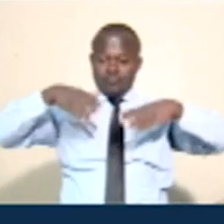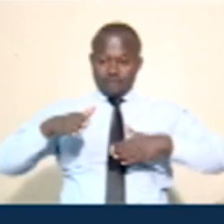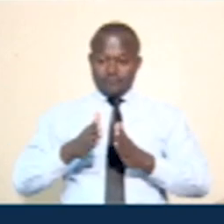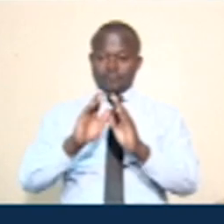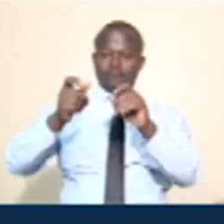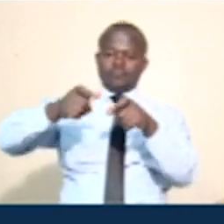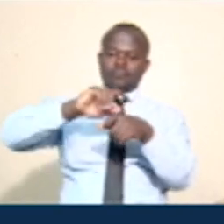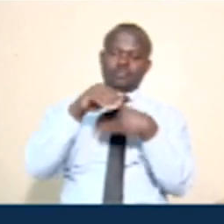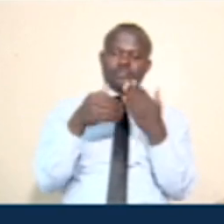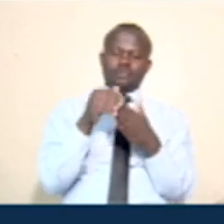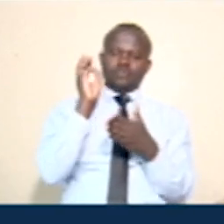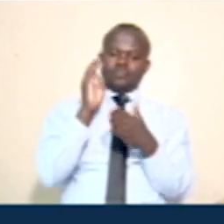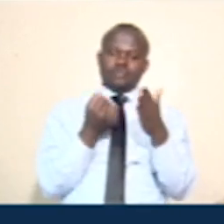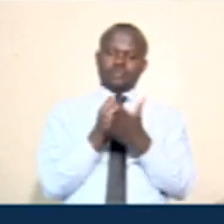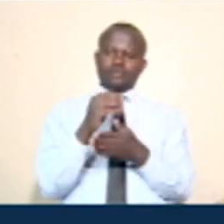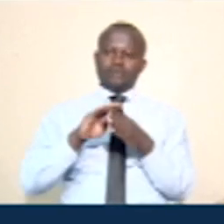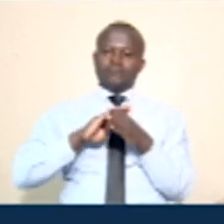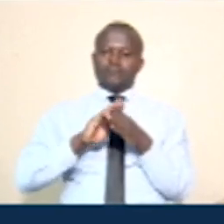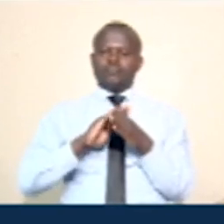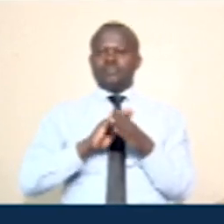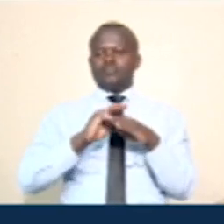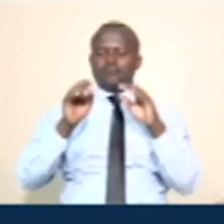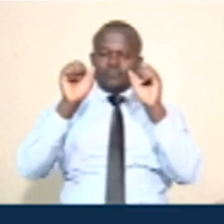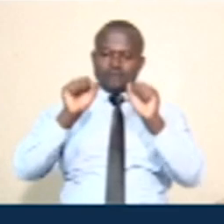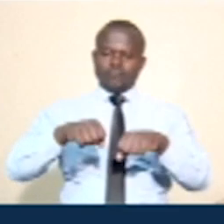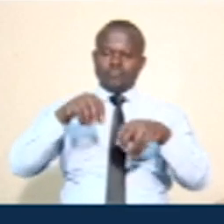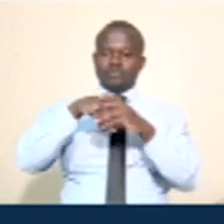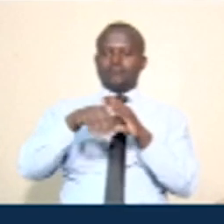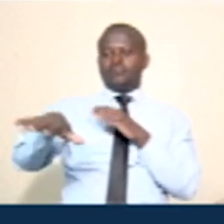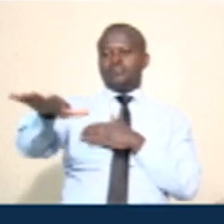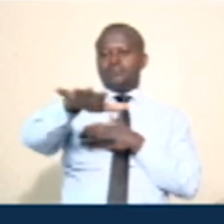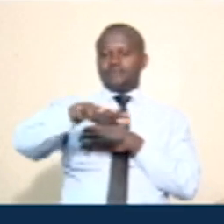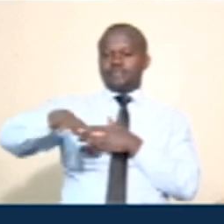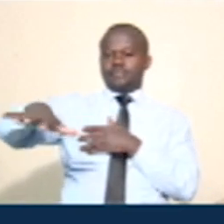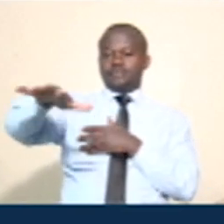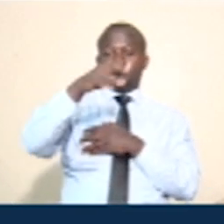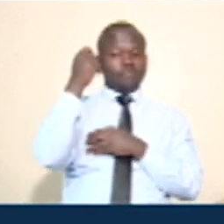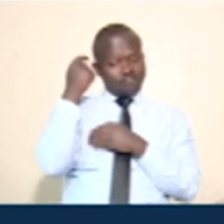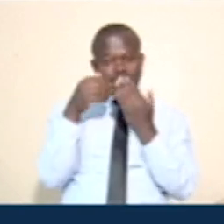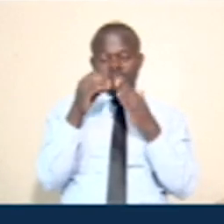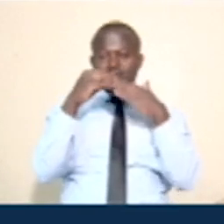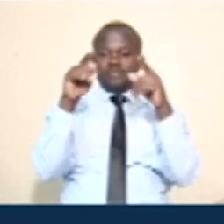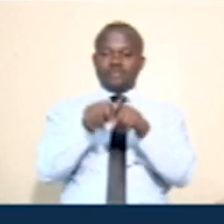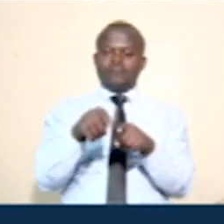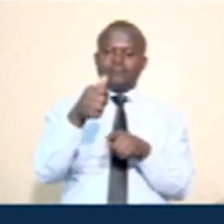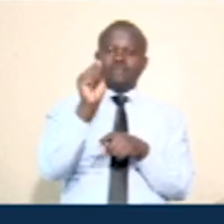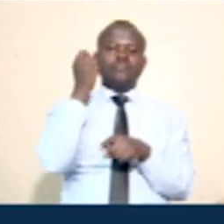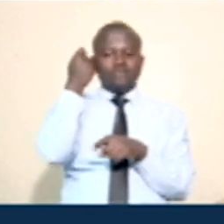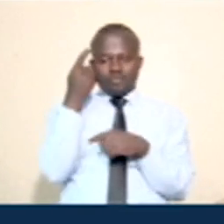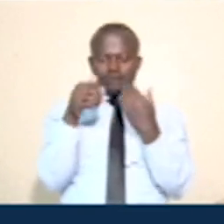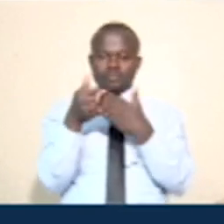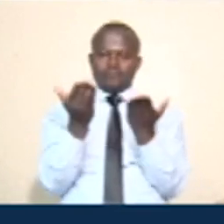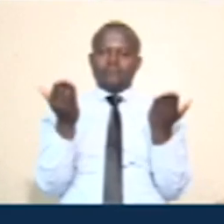nayo yiyongereye ibyo bizatuma ishoramari rishoboka muri aka karere ubwo rero ubuyobozi nabwo